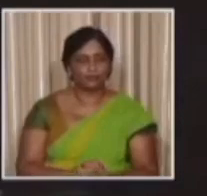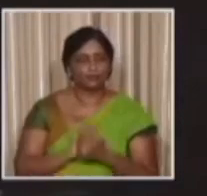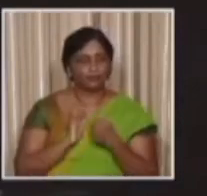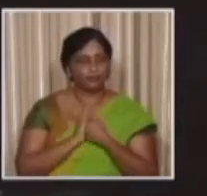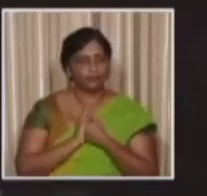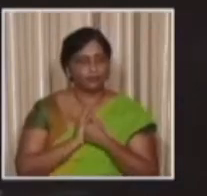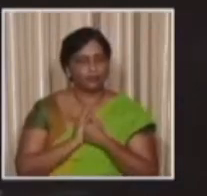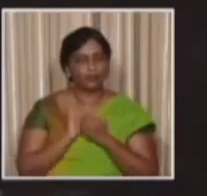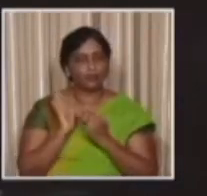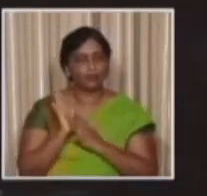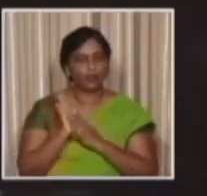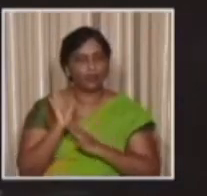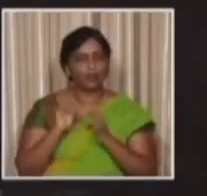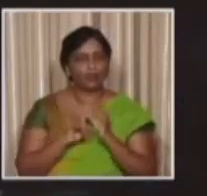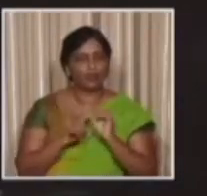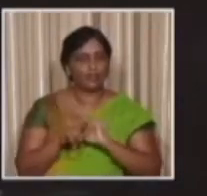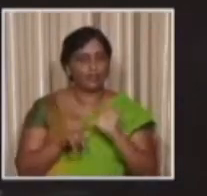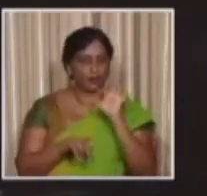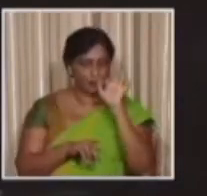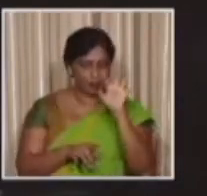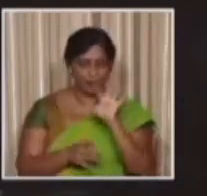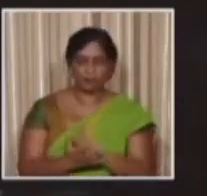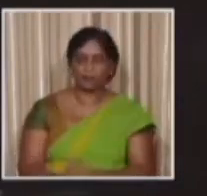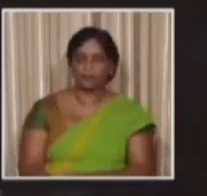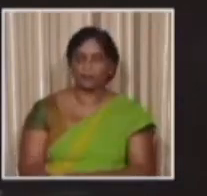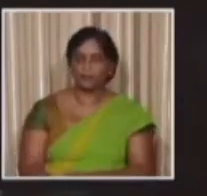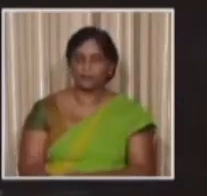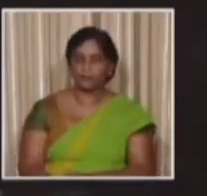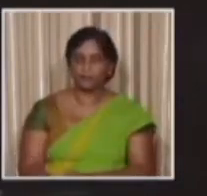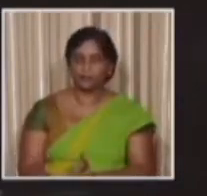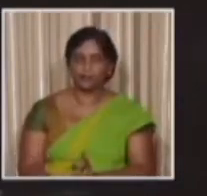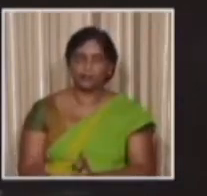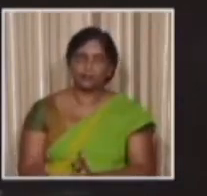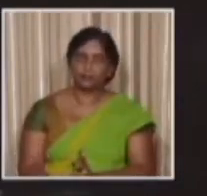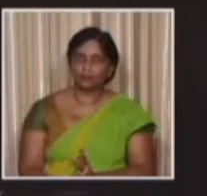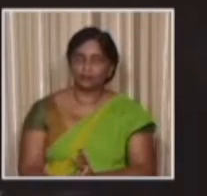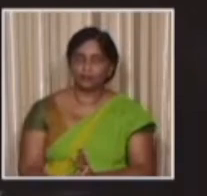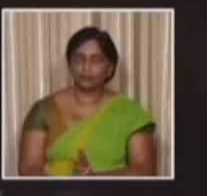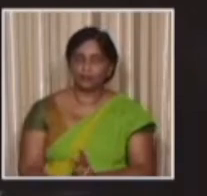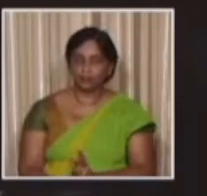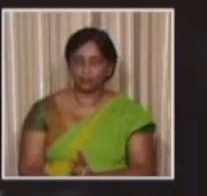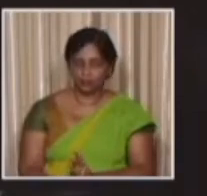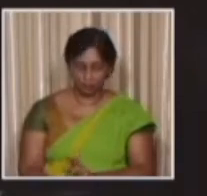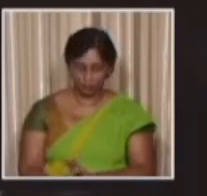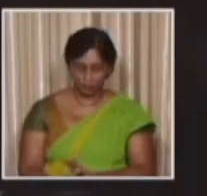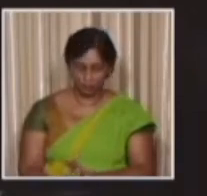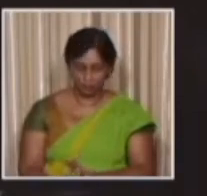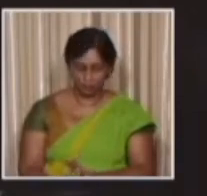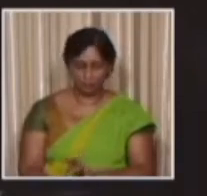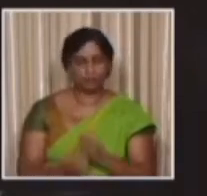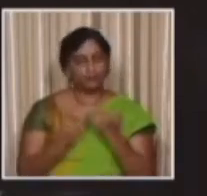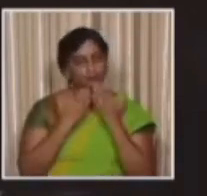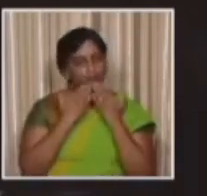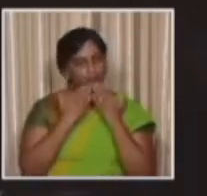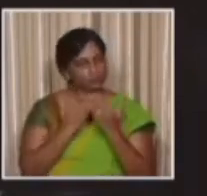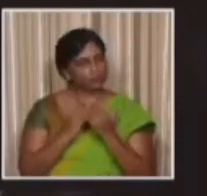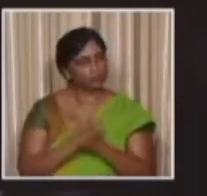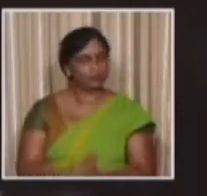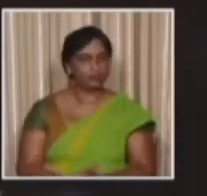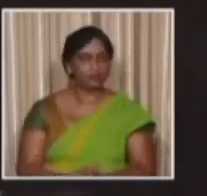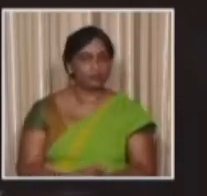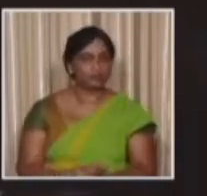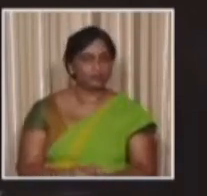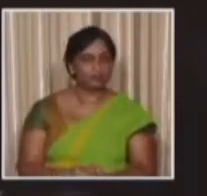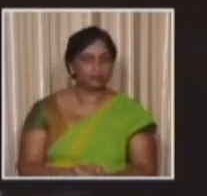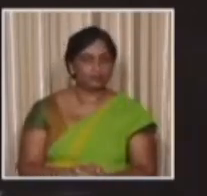Garu, Musyar, Mantu, Abdur, Winari, Hakka, Alek, Lebino. வாய்ப்பு நன்றி குறைந்த காலம் இருப்பதால் நான் வேகமாக என்னுடைய